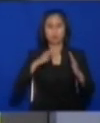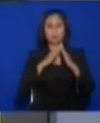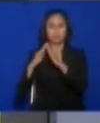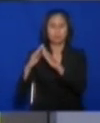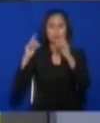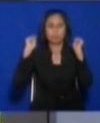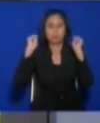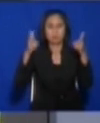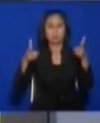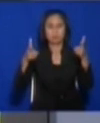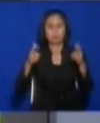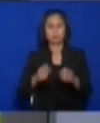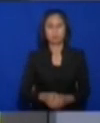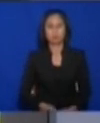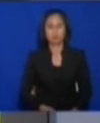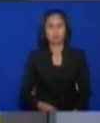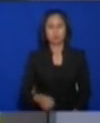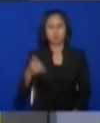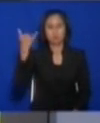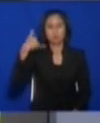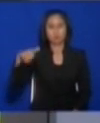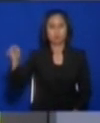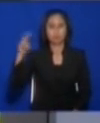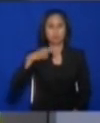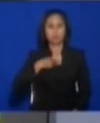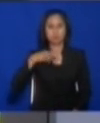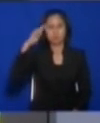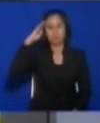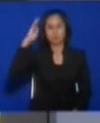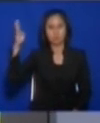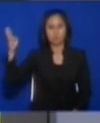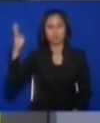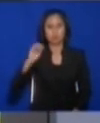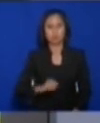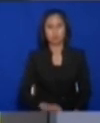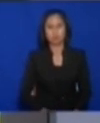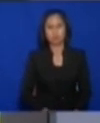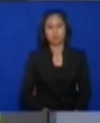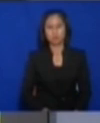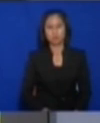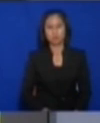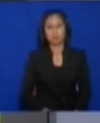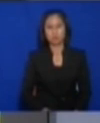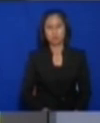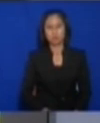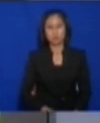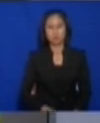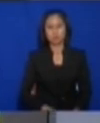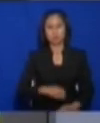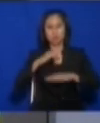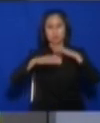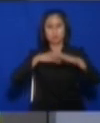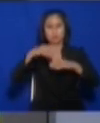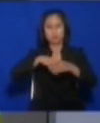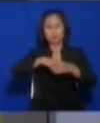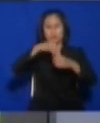sangat-sangat saya hormati saya sayangi kanggo Sun Kang moeslim deddy-dedi